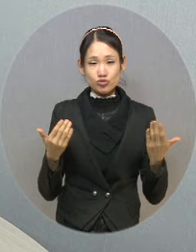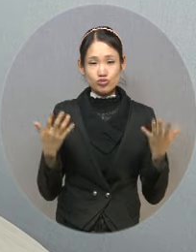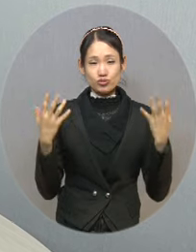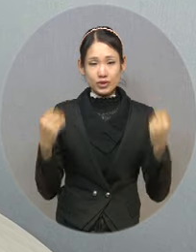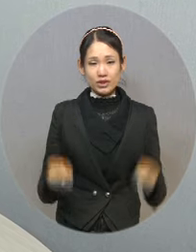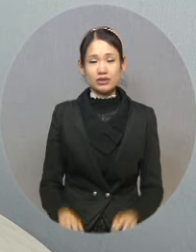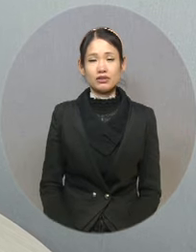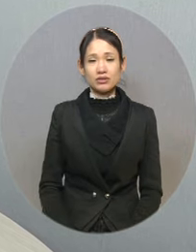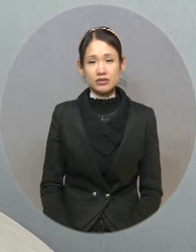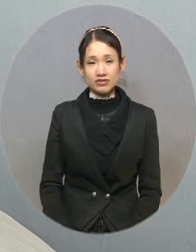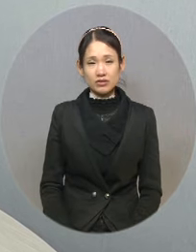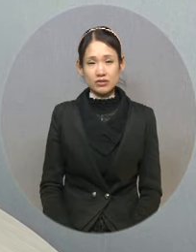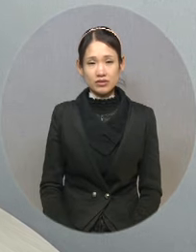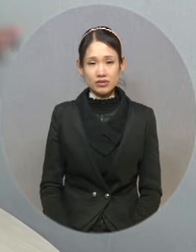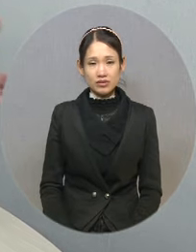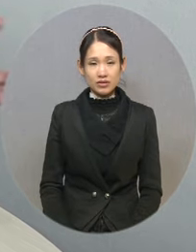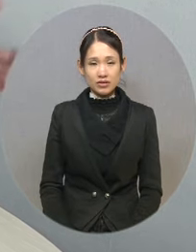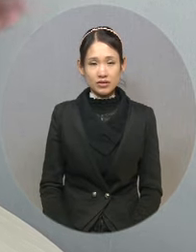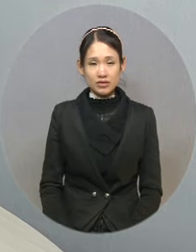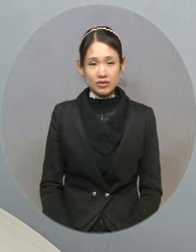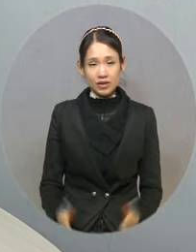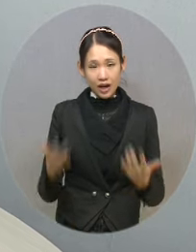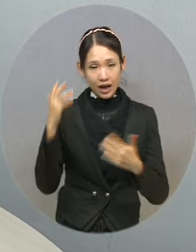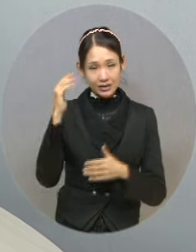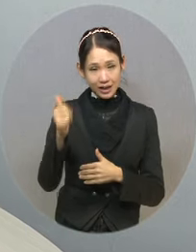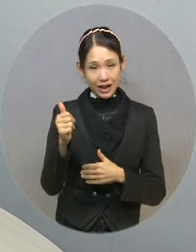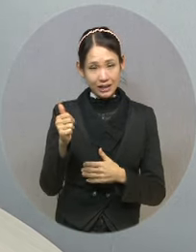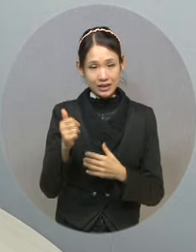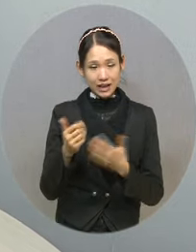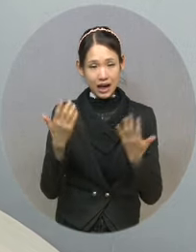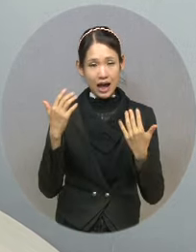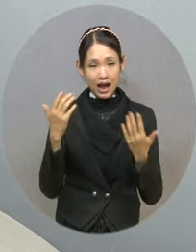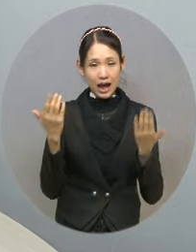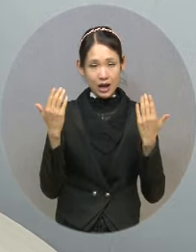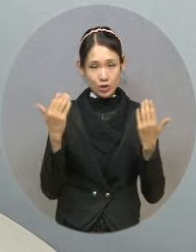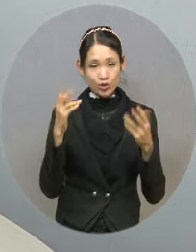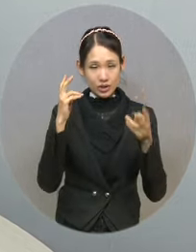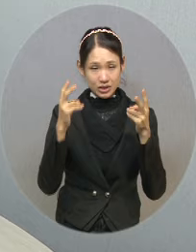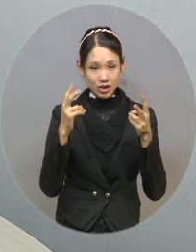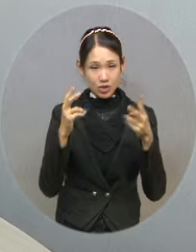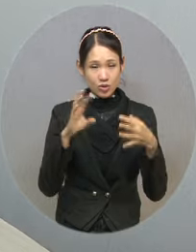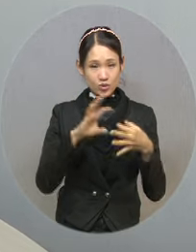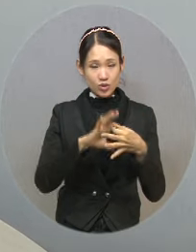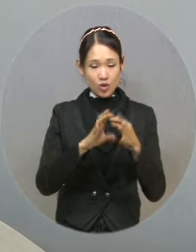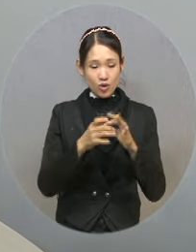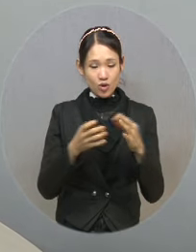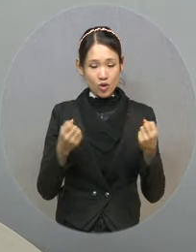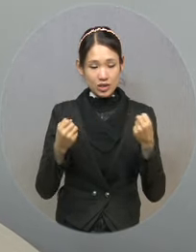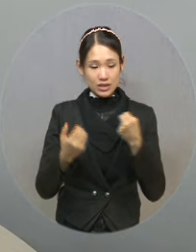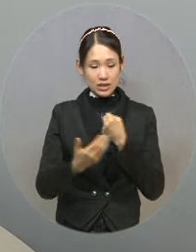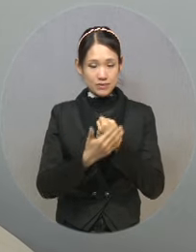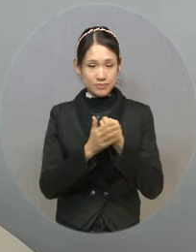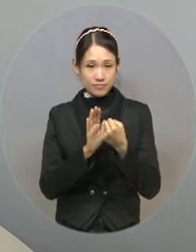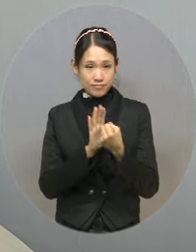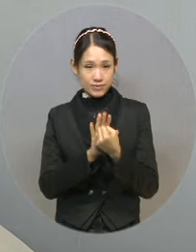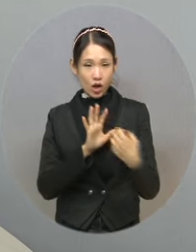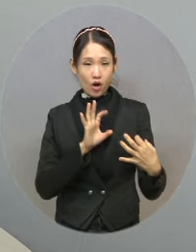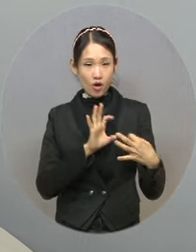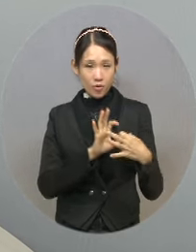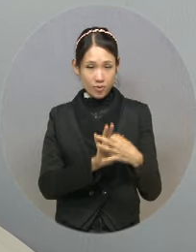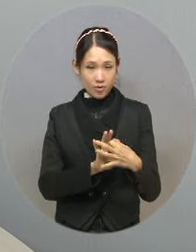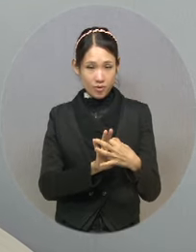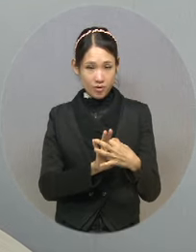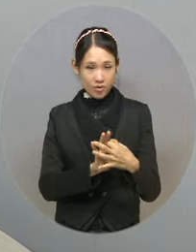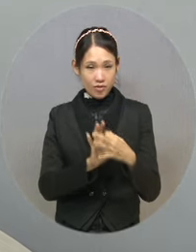그래서 그런 부분 있을 때 이제 또 학장님과 네. 학교와 그렇죠. 또 기업과의 어떤 그렇죠. 협약 뭐 이런 해서. 부분들을 네. 통해서